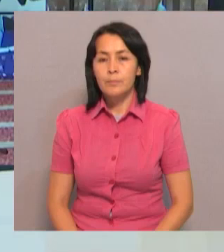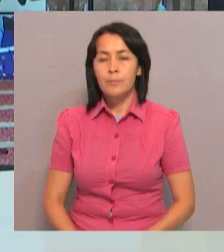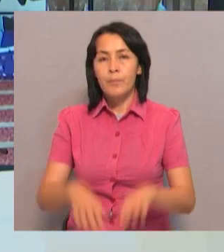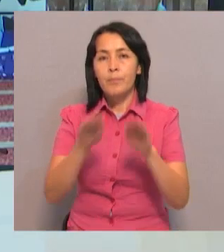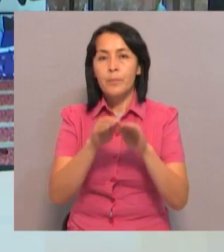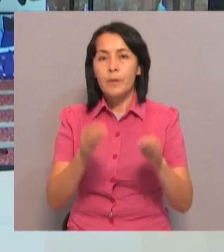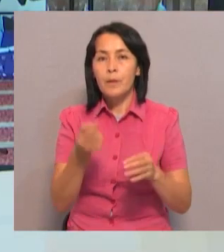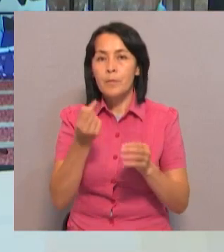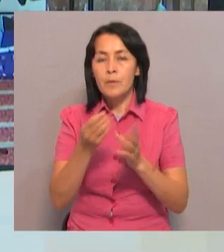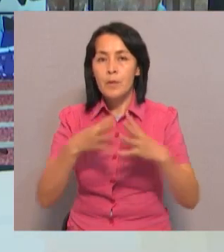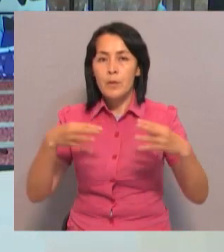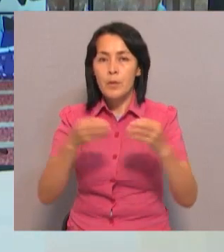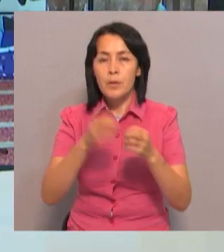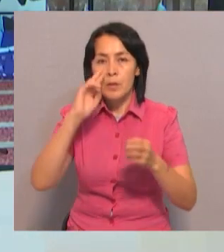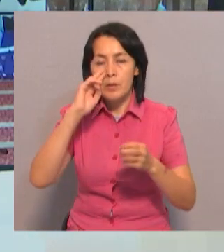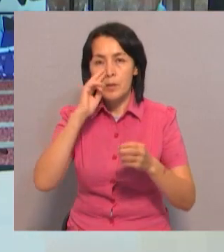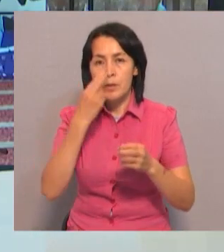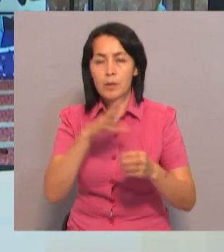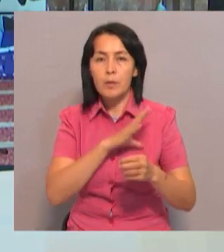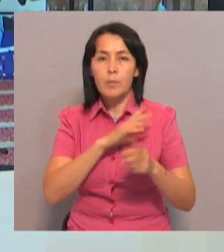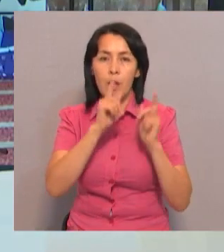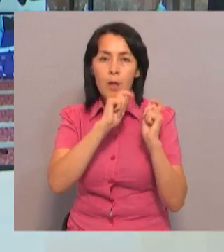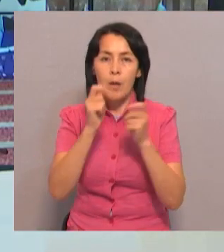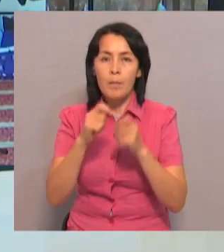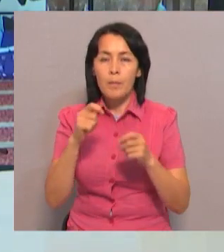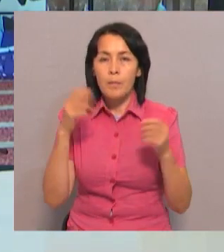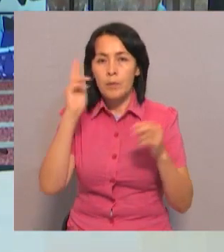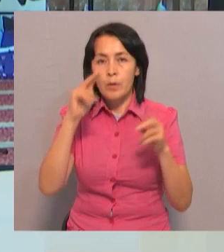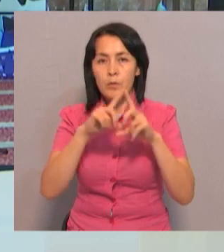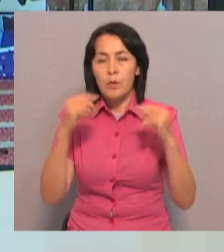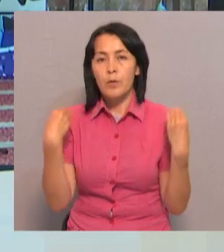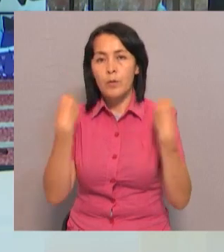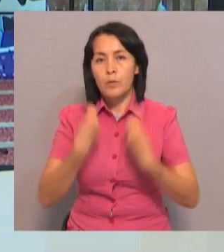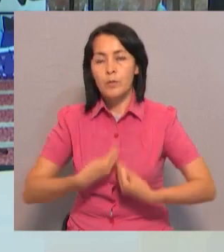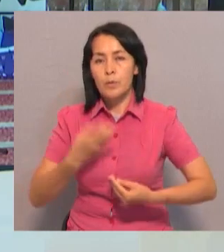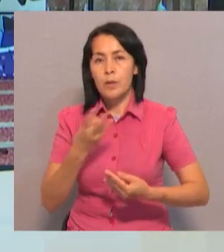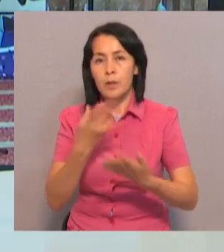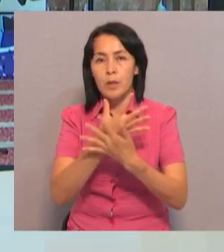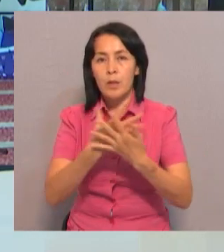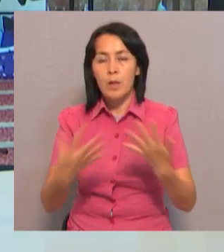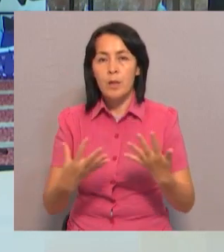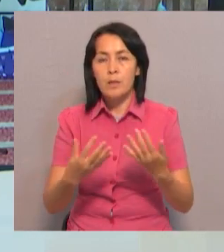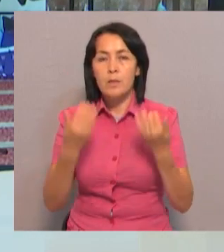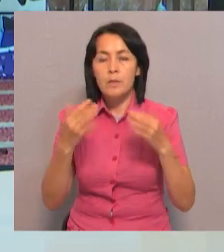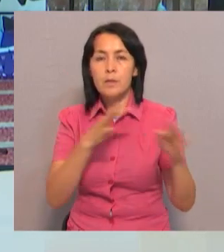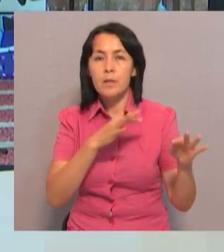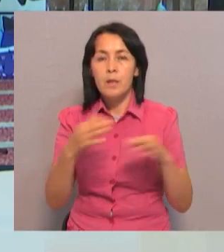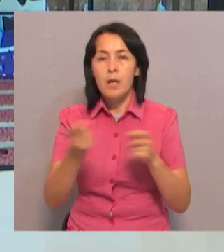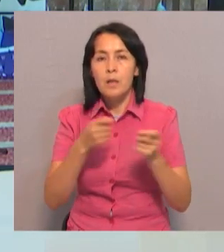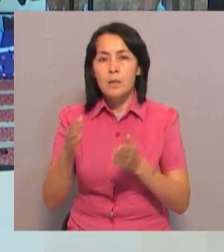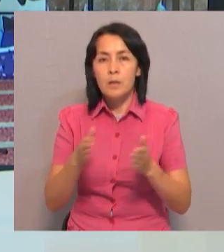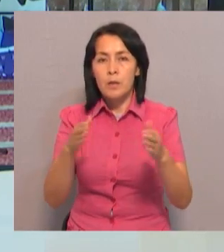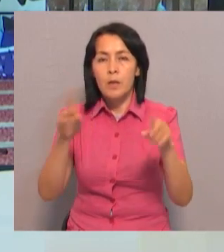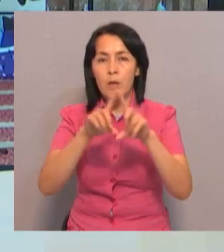Детям из малообеспеченных семей Шымкента были подарены школьные сумки, учебные принадлежности. Благое мероприятие в рамках акции